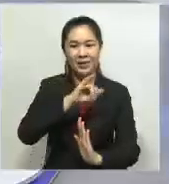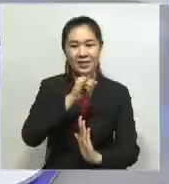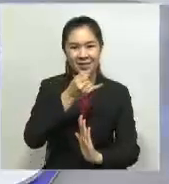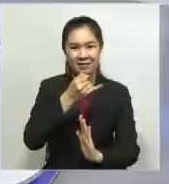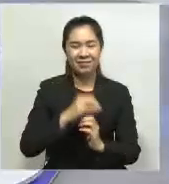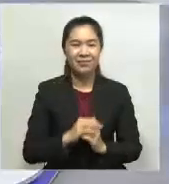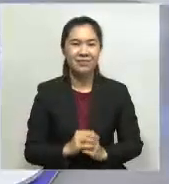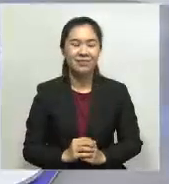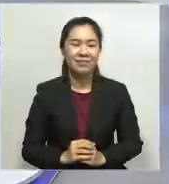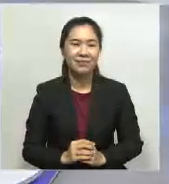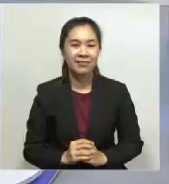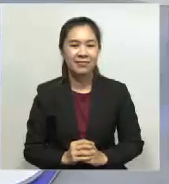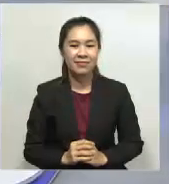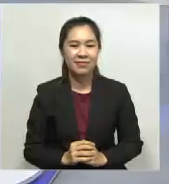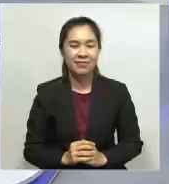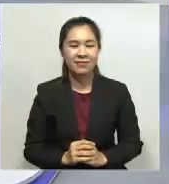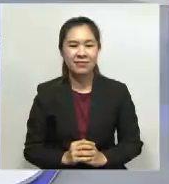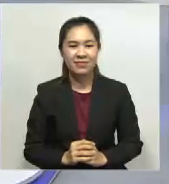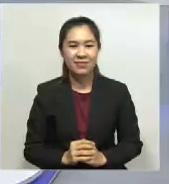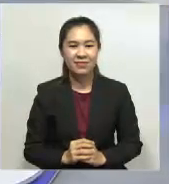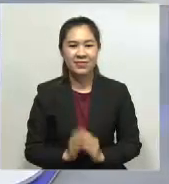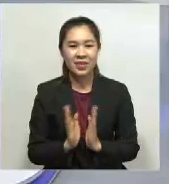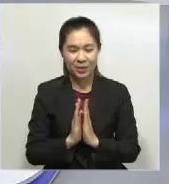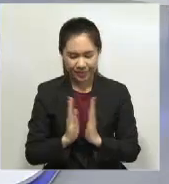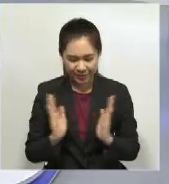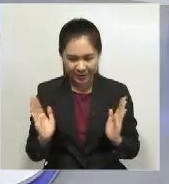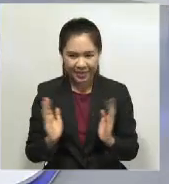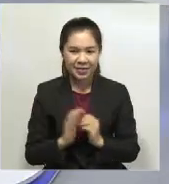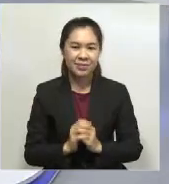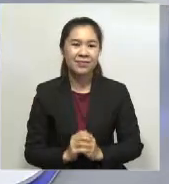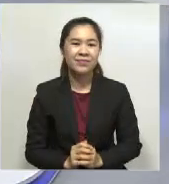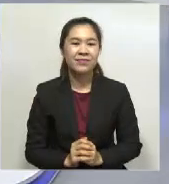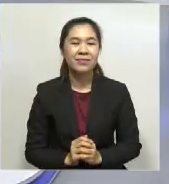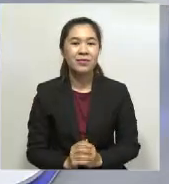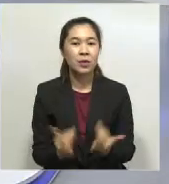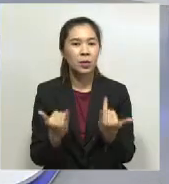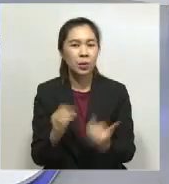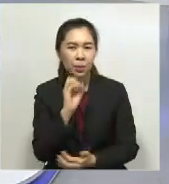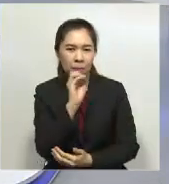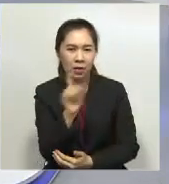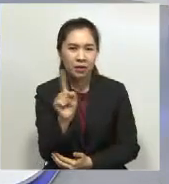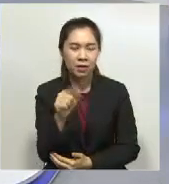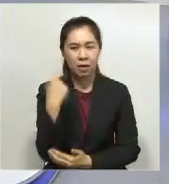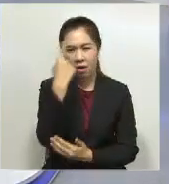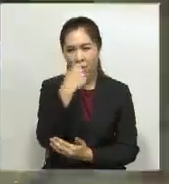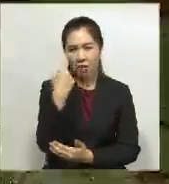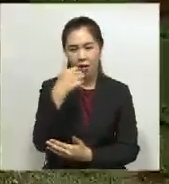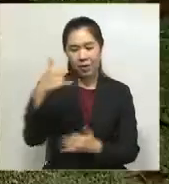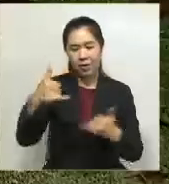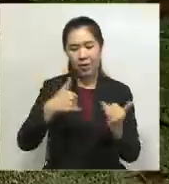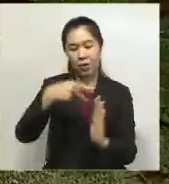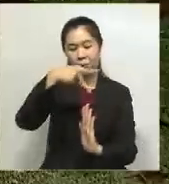ะเชิญค่ะคุณปวีณาคะ เชิญครับ คุณศิริรักษ์คุณสกรกฎและคุณผู้ชมคะต้องบอกว่าสำหรับใครที่ไม่เคยมา